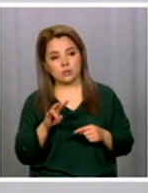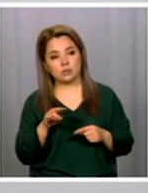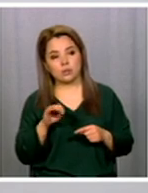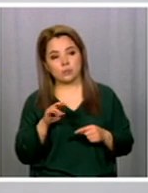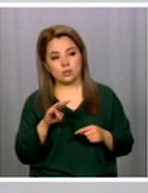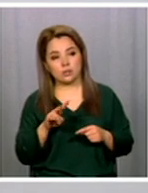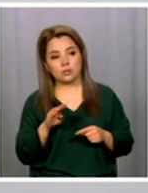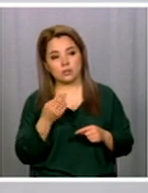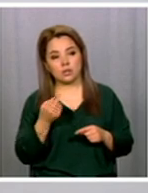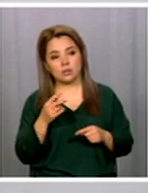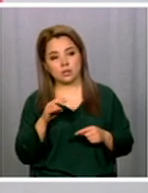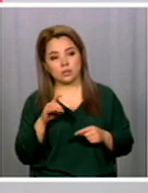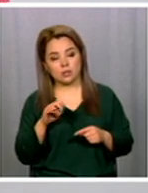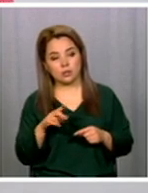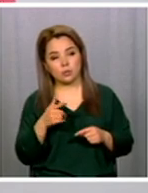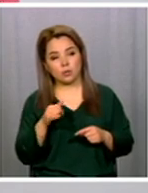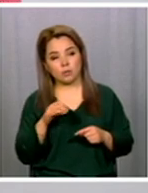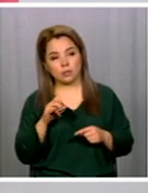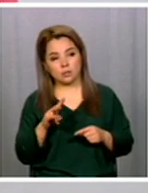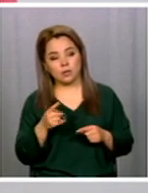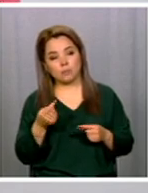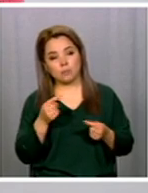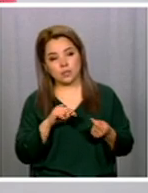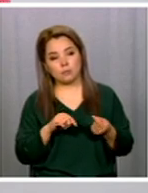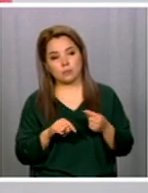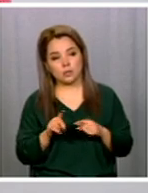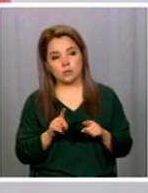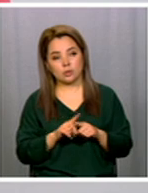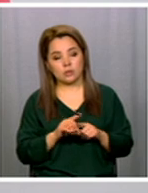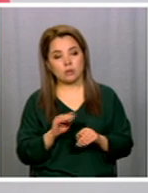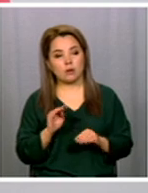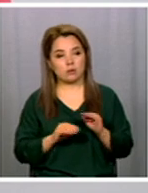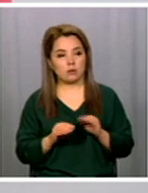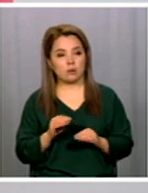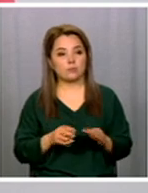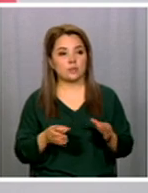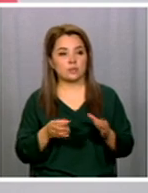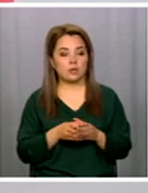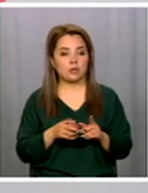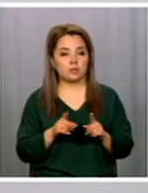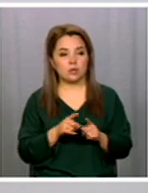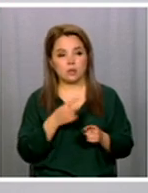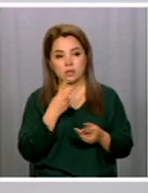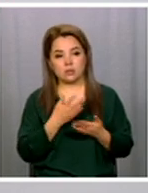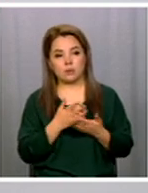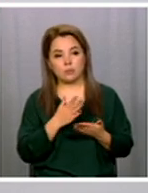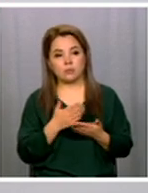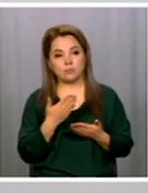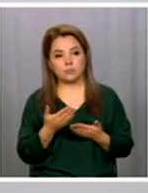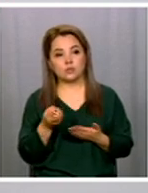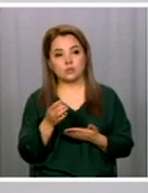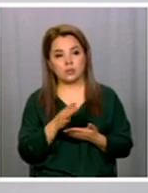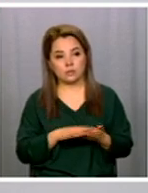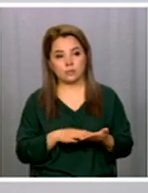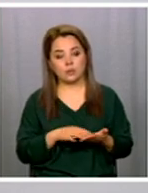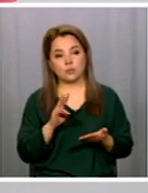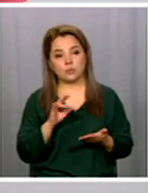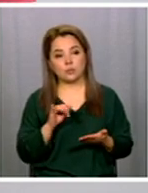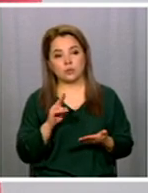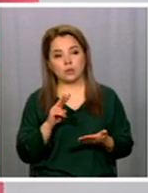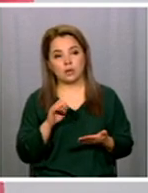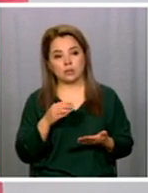және цитозин мен гуанин бір-біріне комплементарлы болып келеді. Әрі қарай